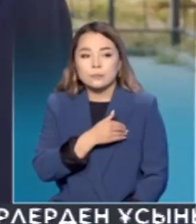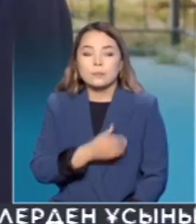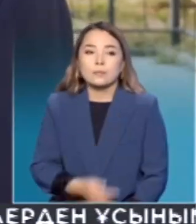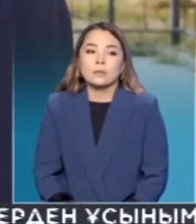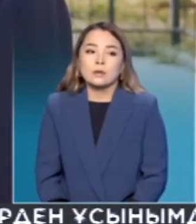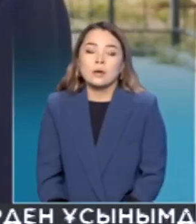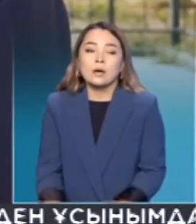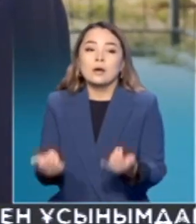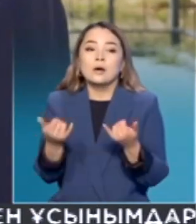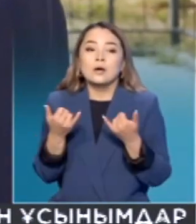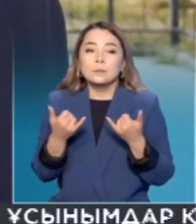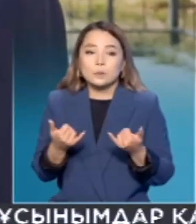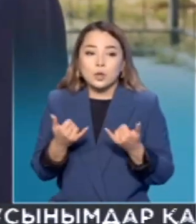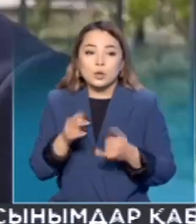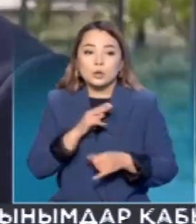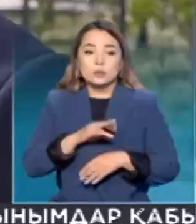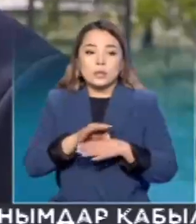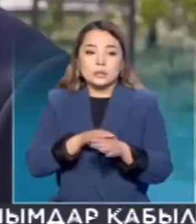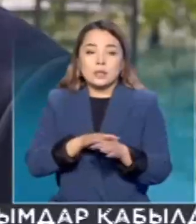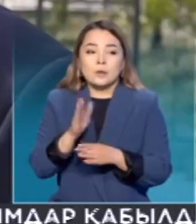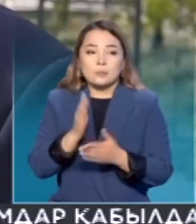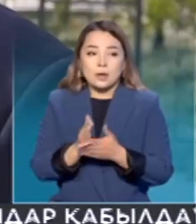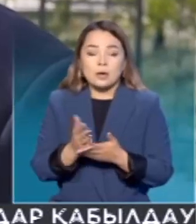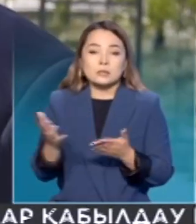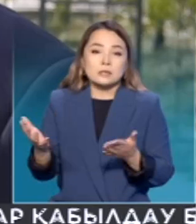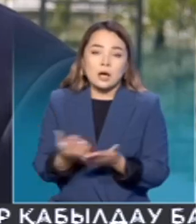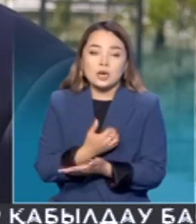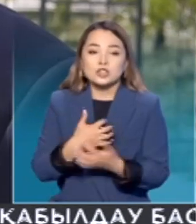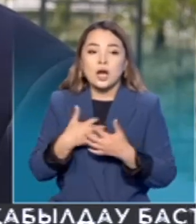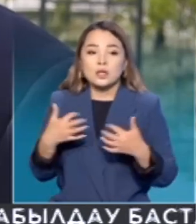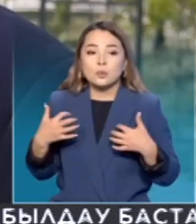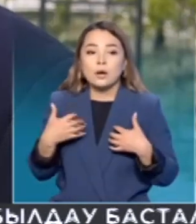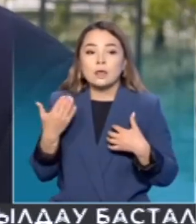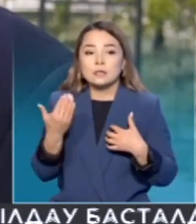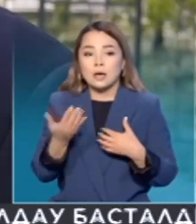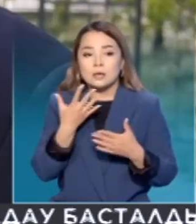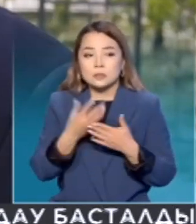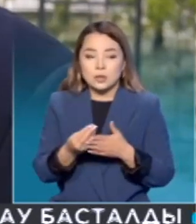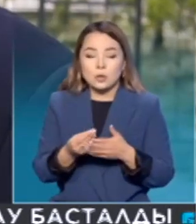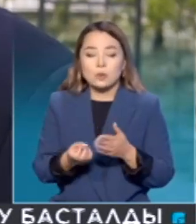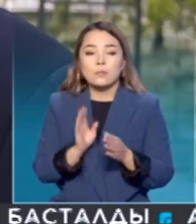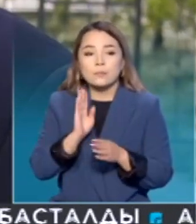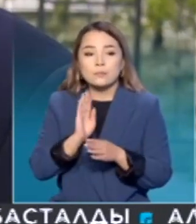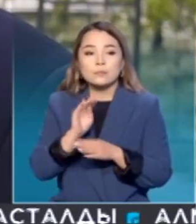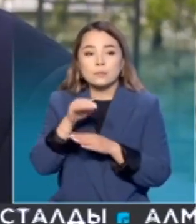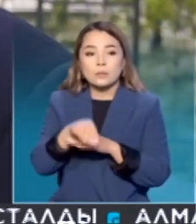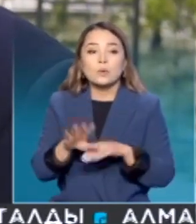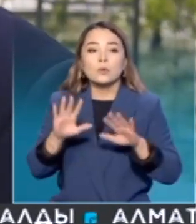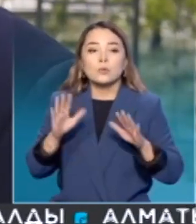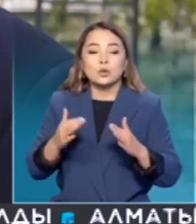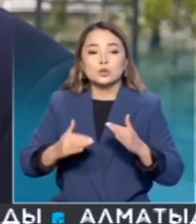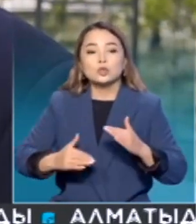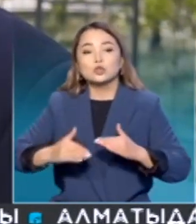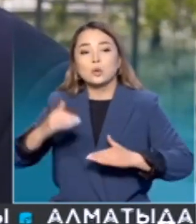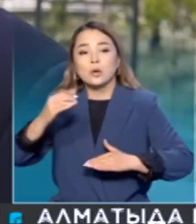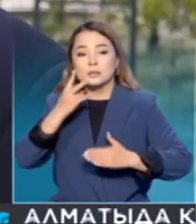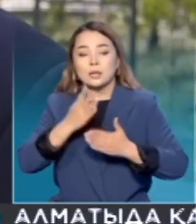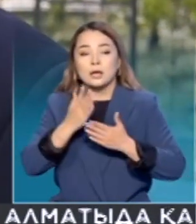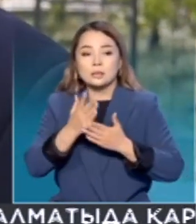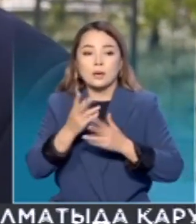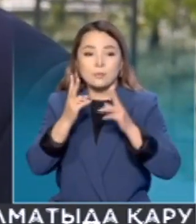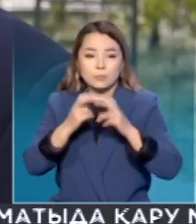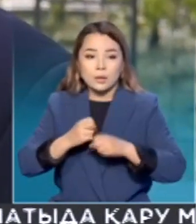Қазіргі таңда да жұмыстар жүргізіліп жатыр. Табылған жануарлардың шылларының ыдырау деңгейі өте жоғары болғандықтан